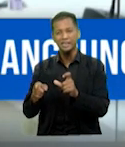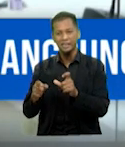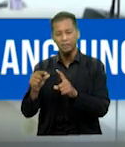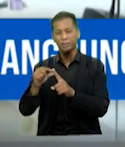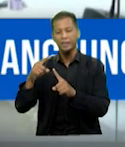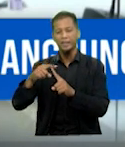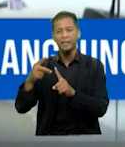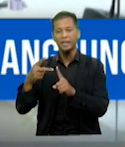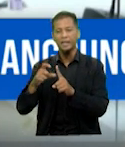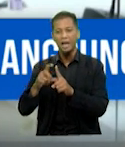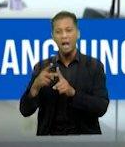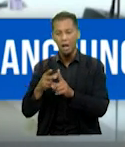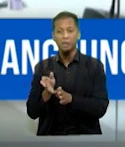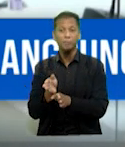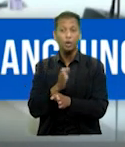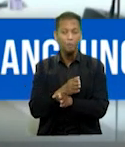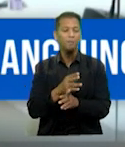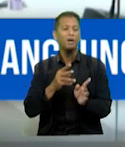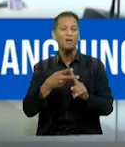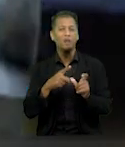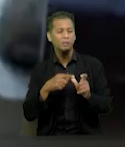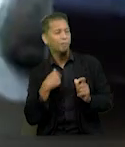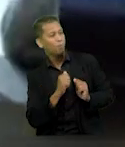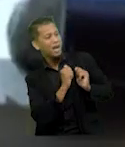dalam pembunuhan Brigadir Yosua Irjen Verdi Sambo.